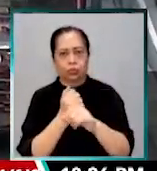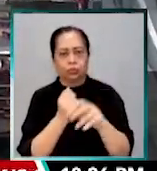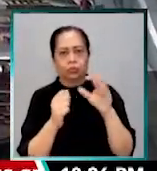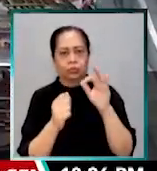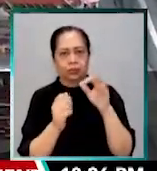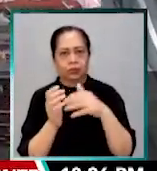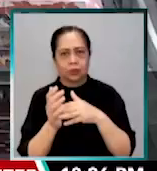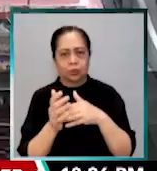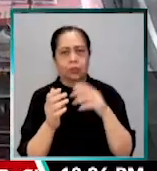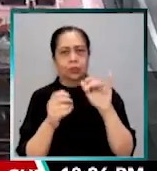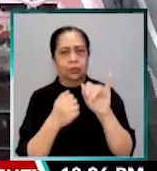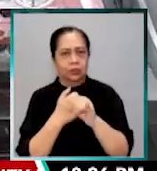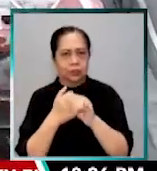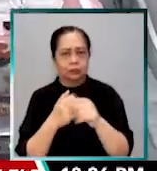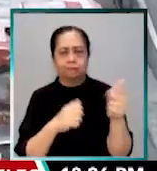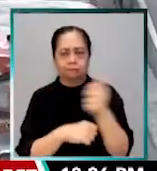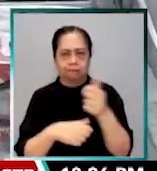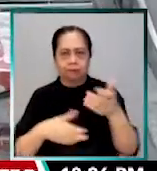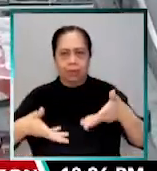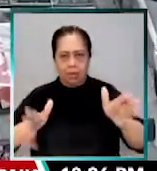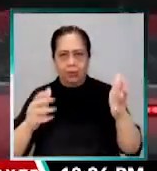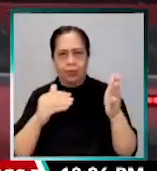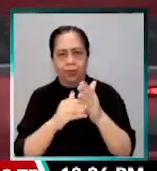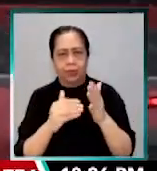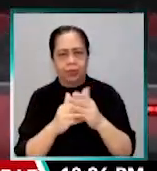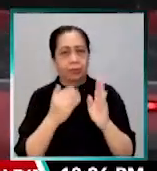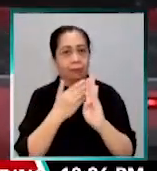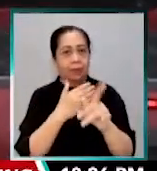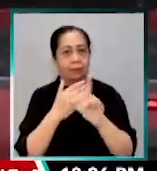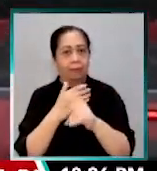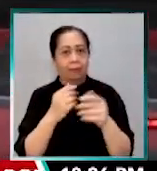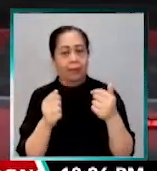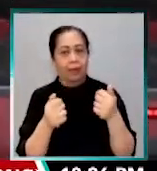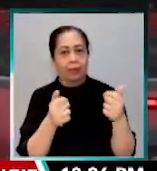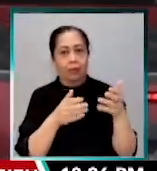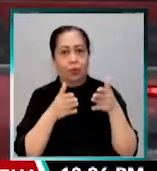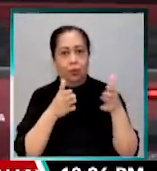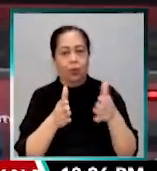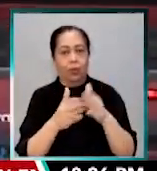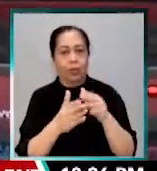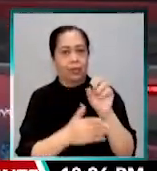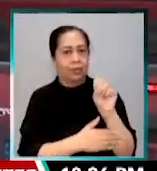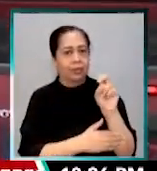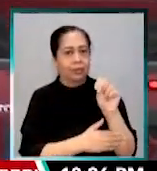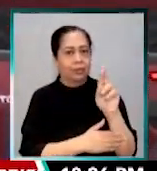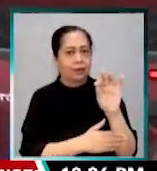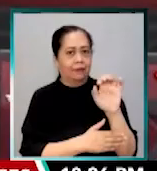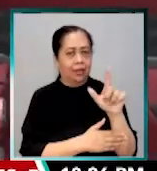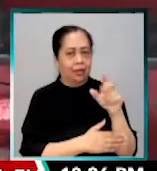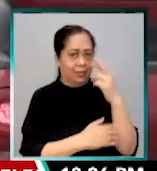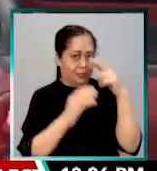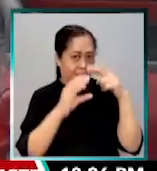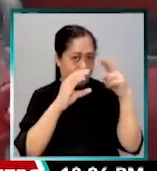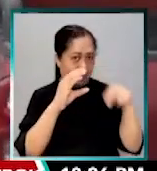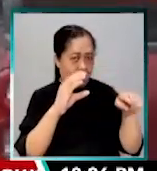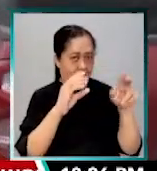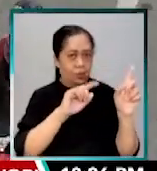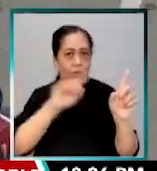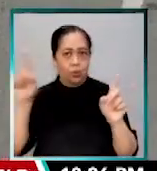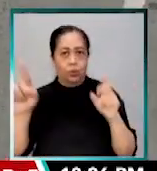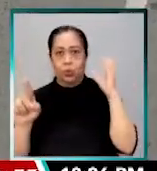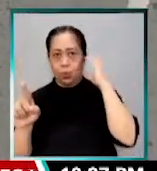ulit dahil dito. Ilan sa mga nagbabalik ng ruta ngayong araw ang San Rafael Rodriguez Rizal papuntang Cubao